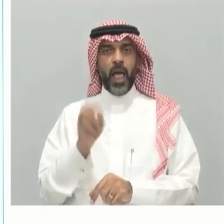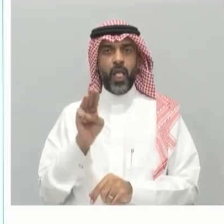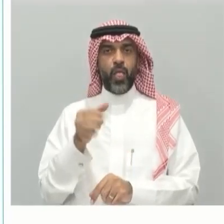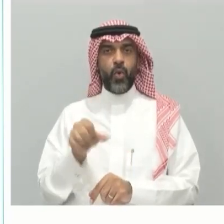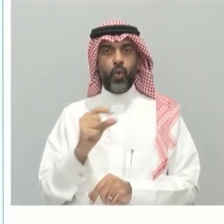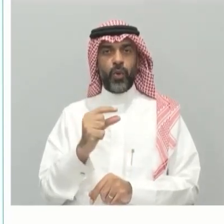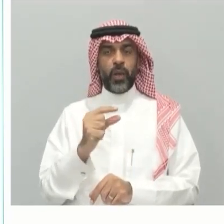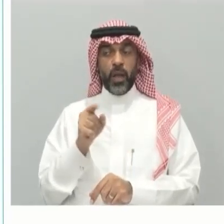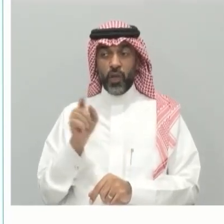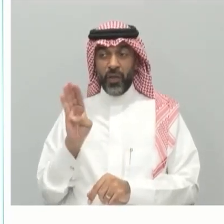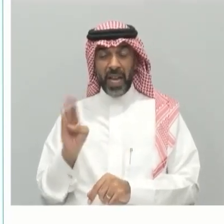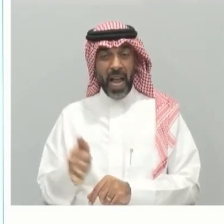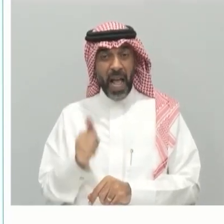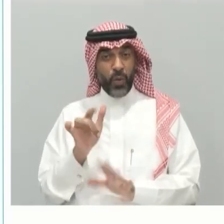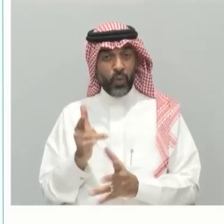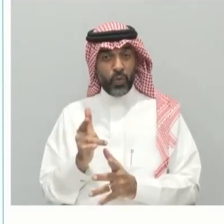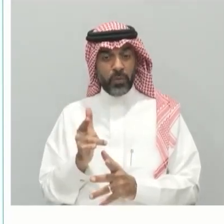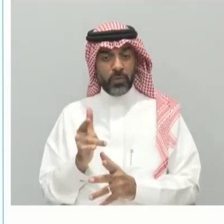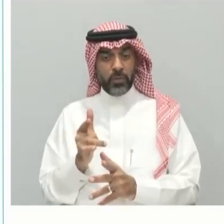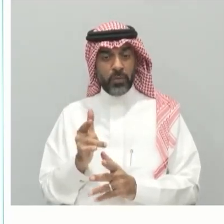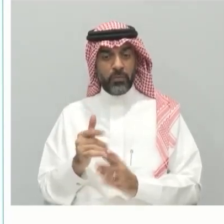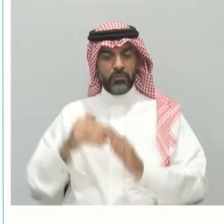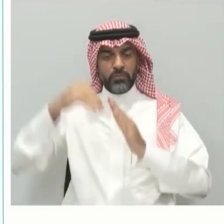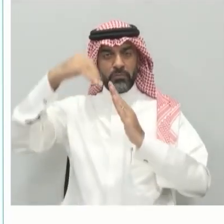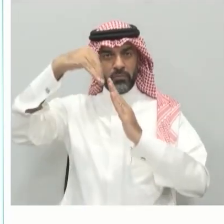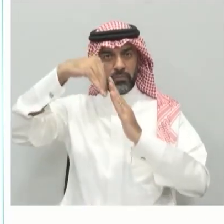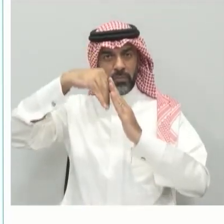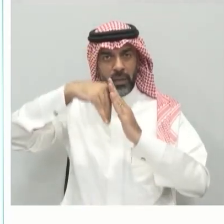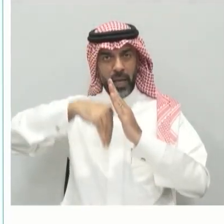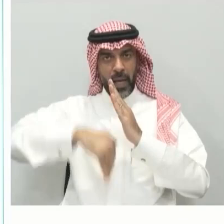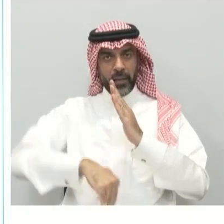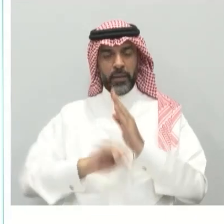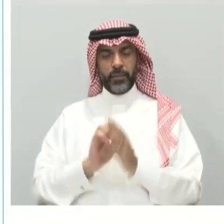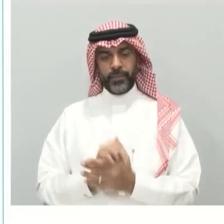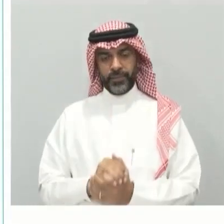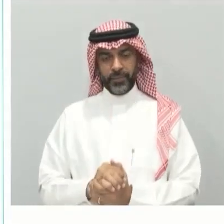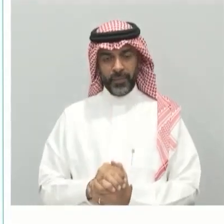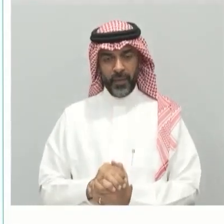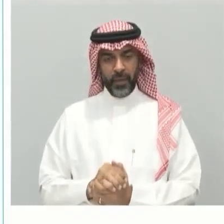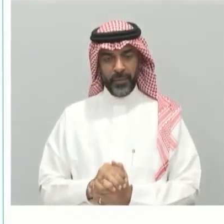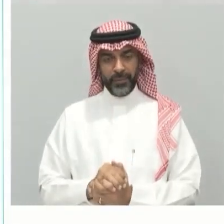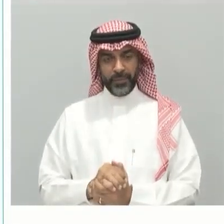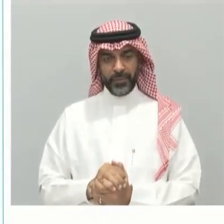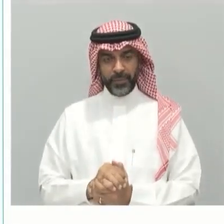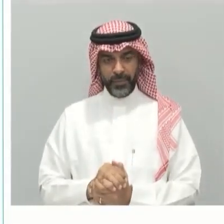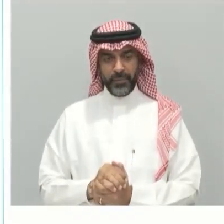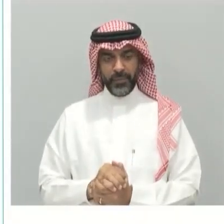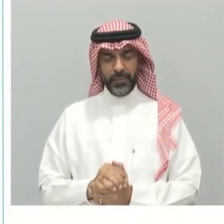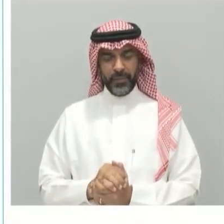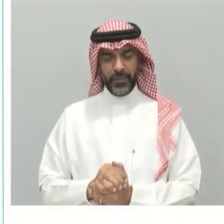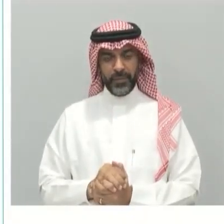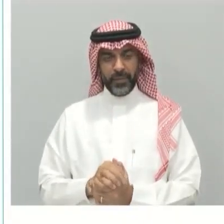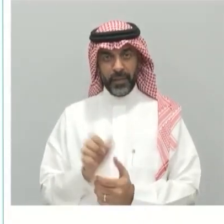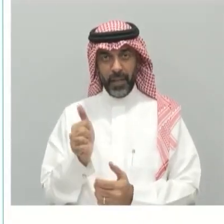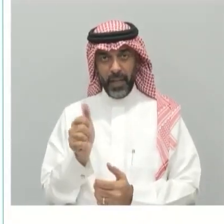لاحظ ان الكاثود عنده تفاعل ماذا تفاعل الاختزال تفاعل الاختزال والانود عنده تفاعل ايش اكسده